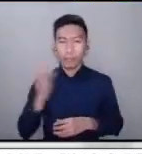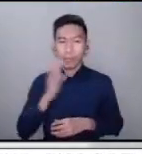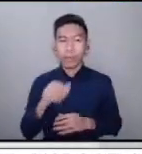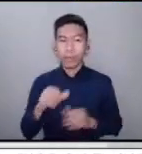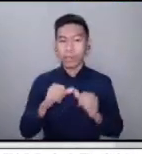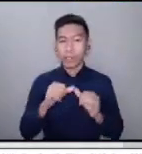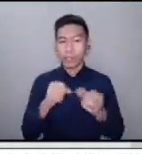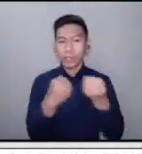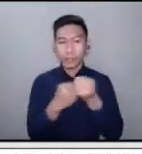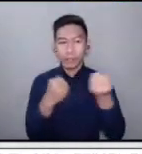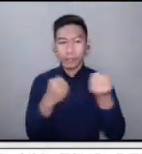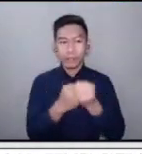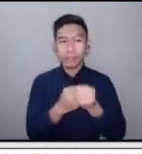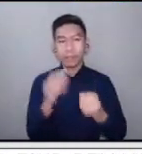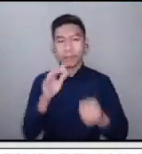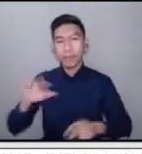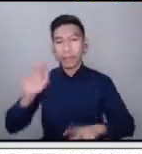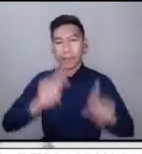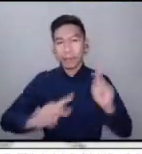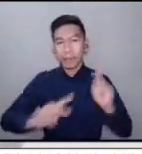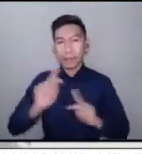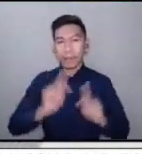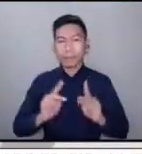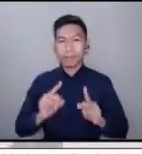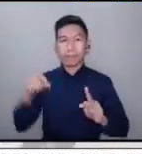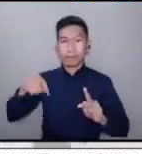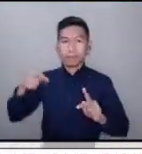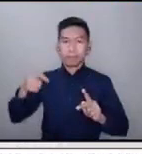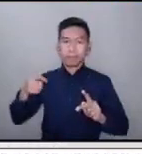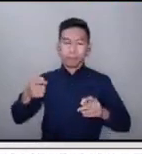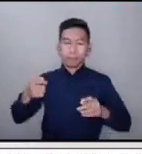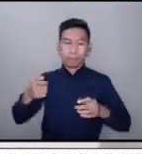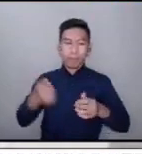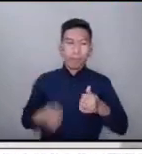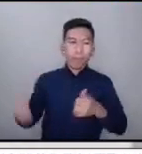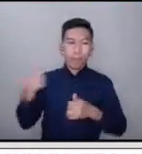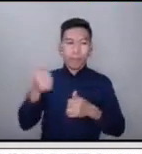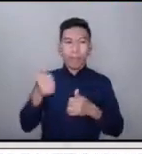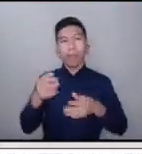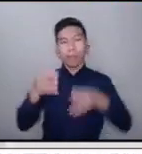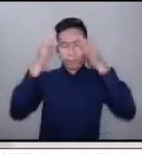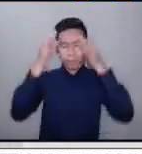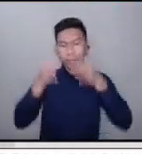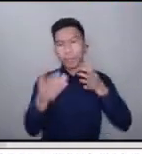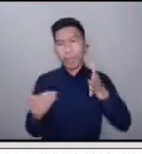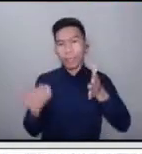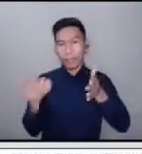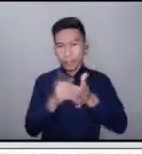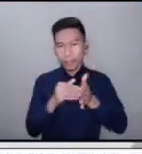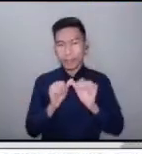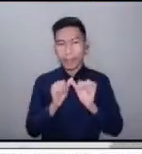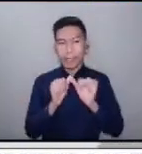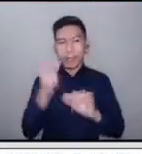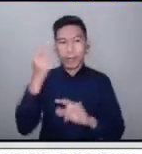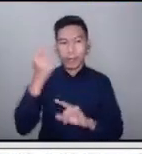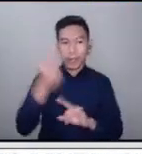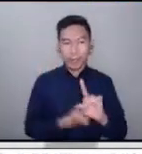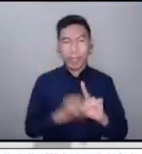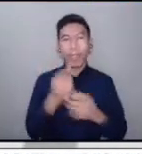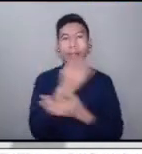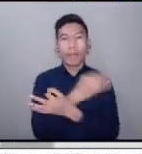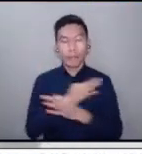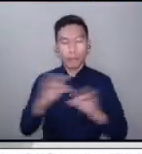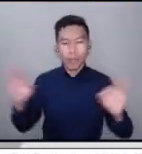needs, management has decided to extend for another month the implementation of the free ride o yung libreng sakay na tinatawag